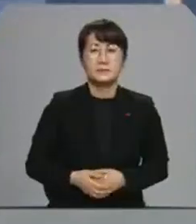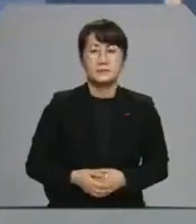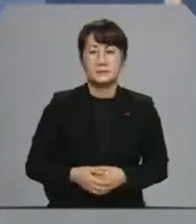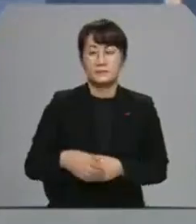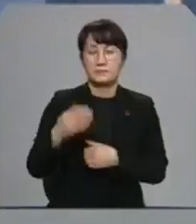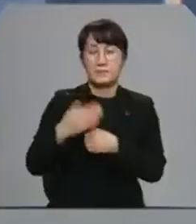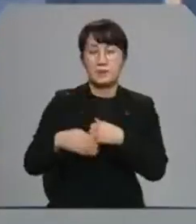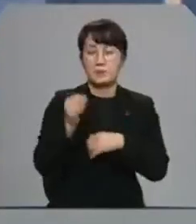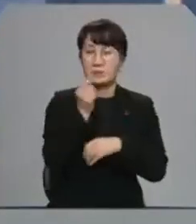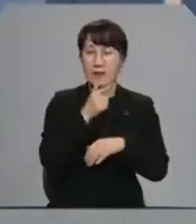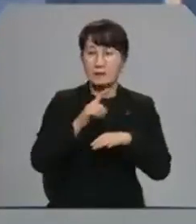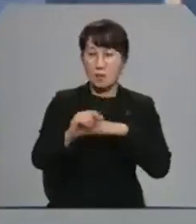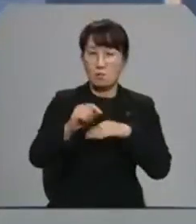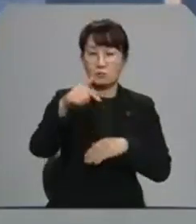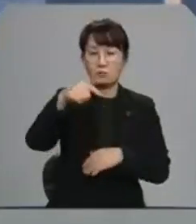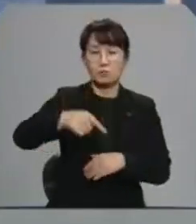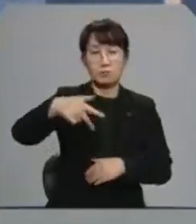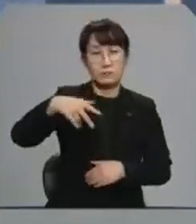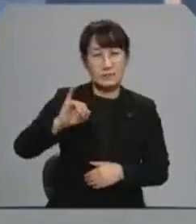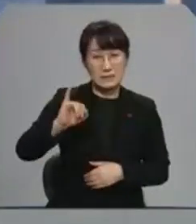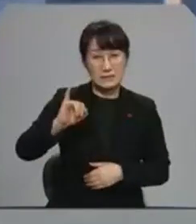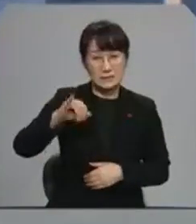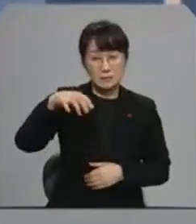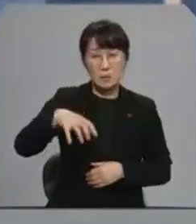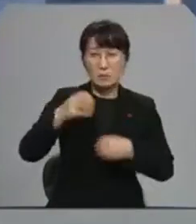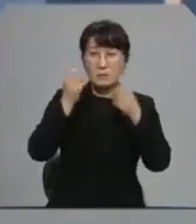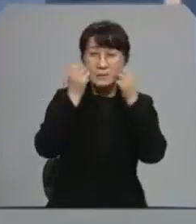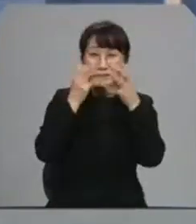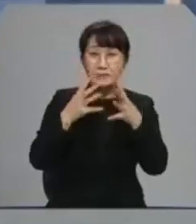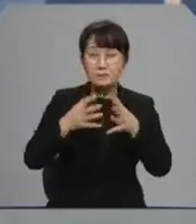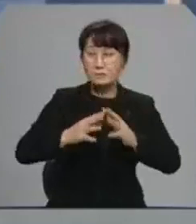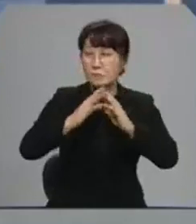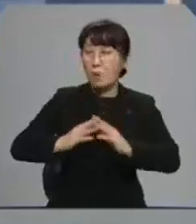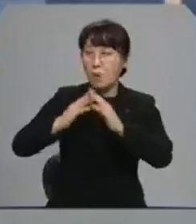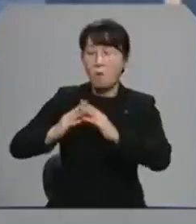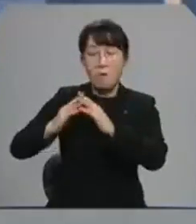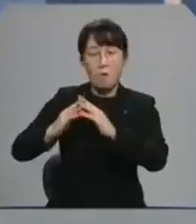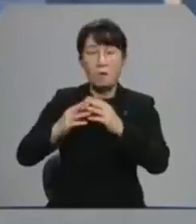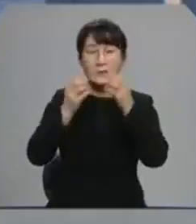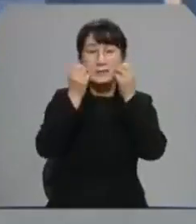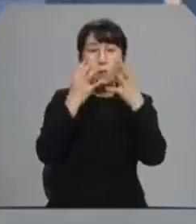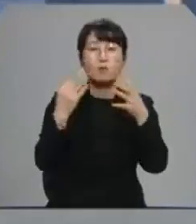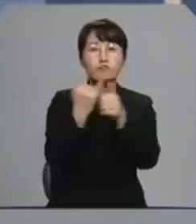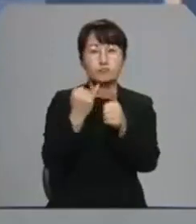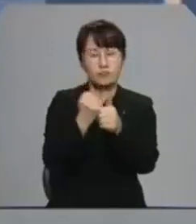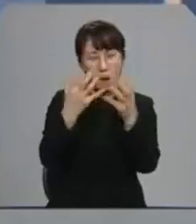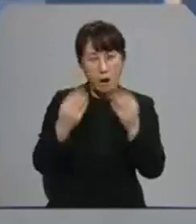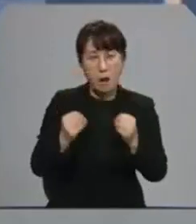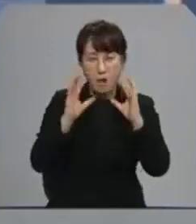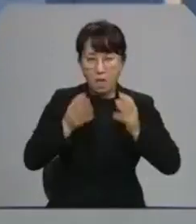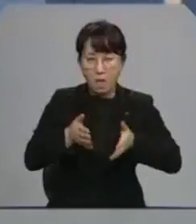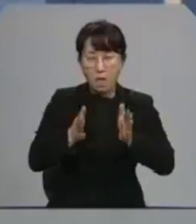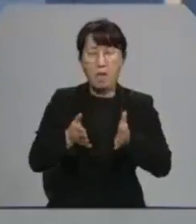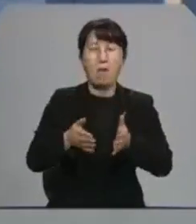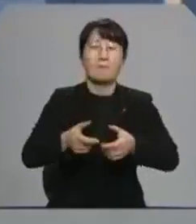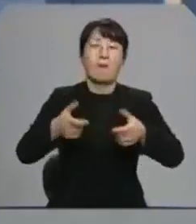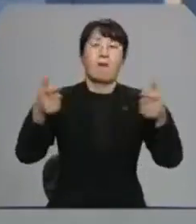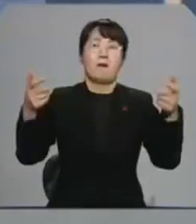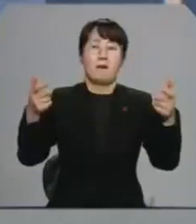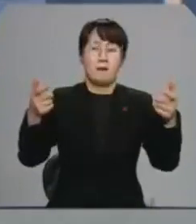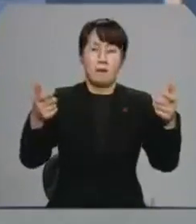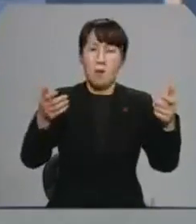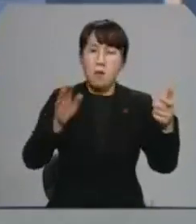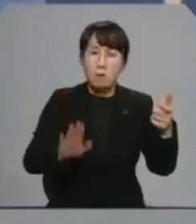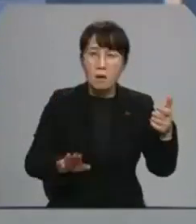이 대구 달성군 구지면은 신도시가 형성되면서 신혼부부와 더불어 영유아 수가 급증했는데요. 하지만